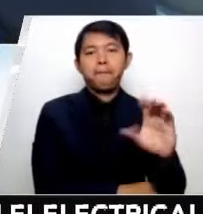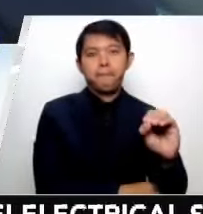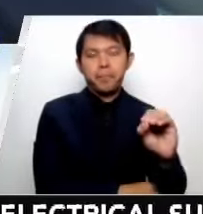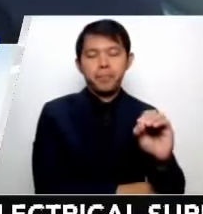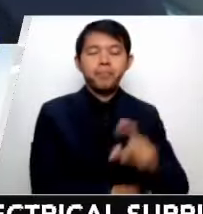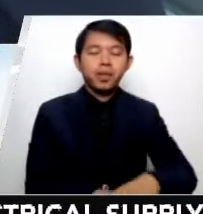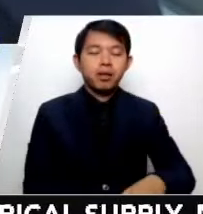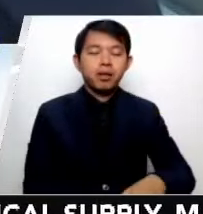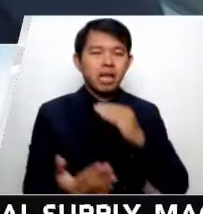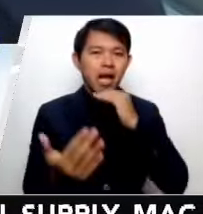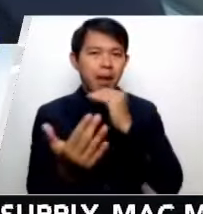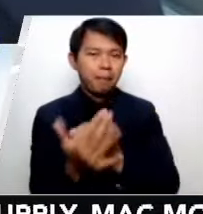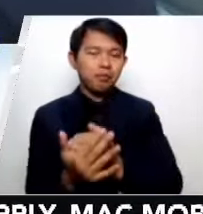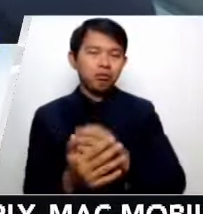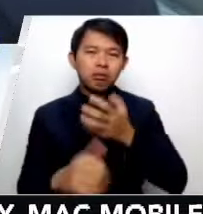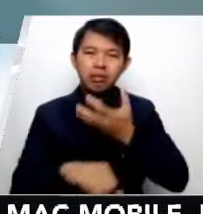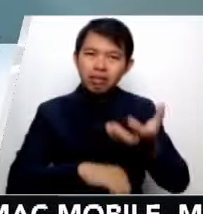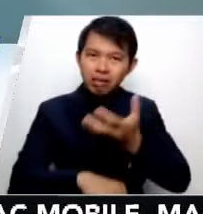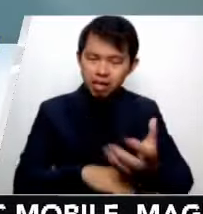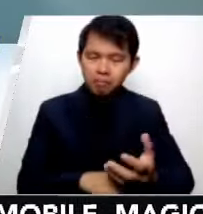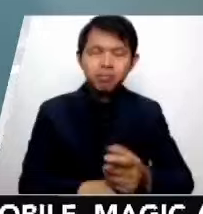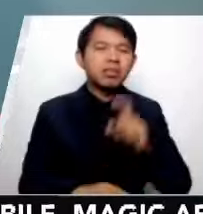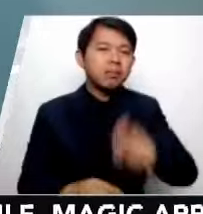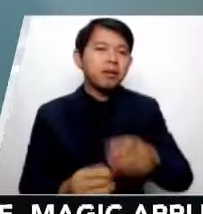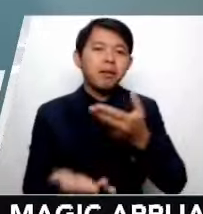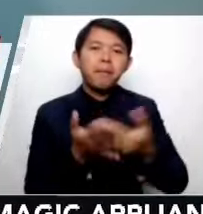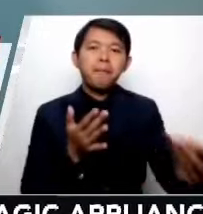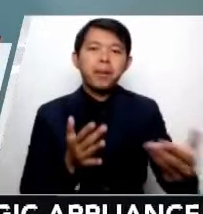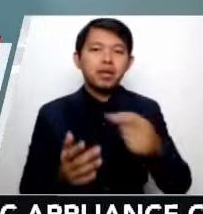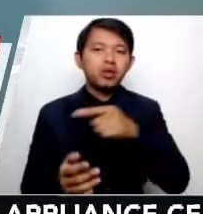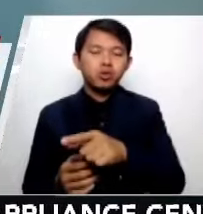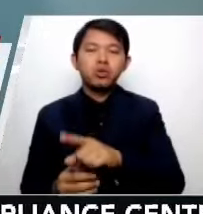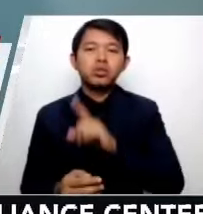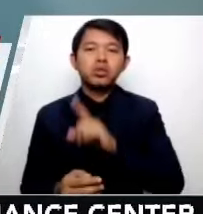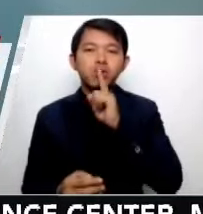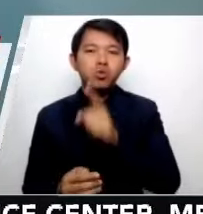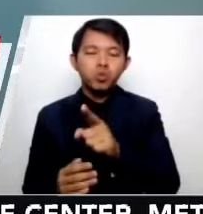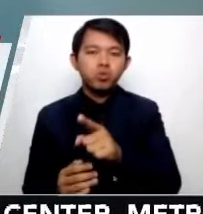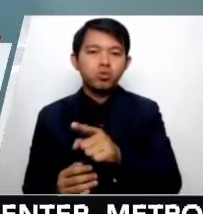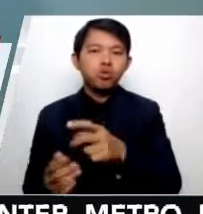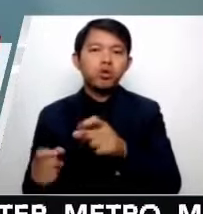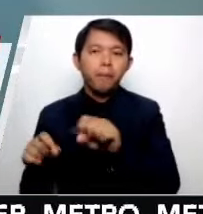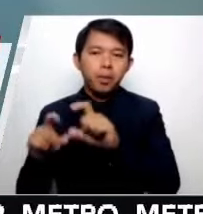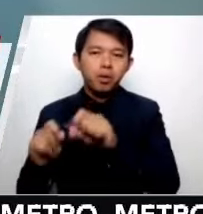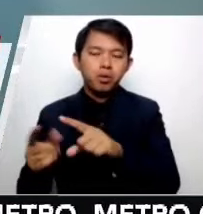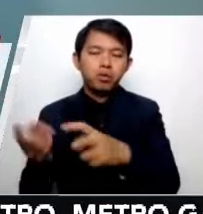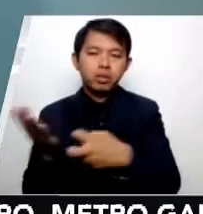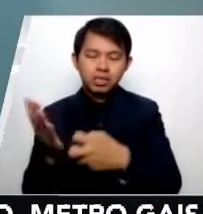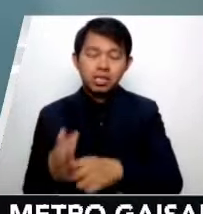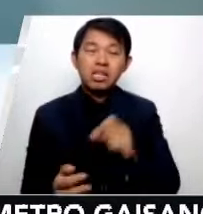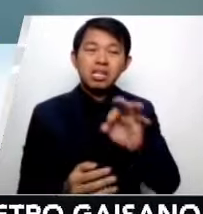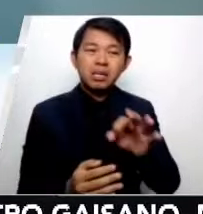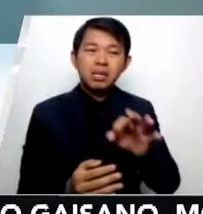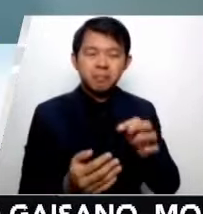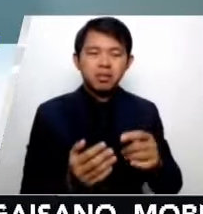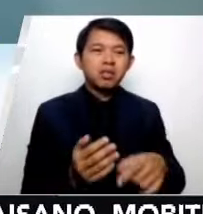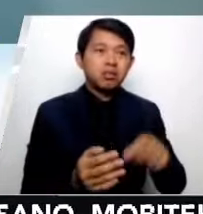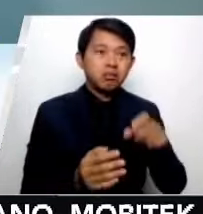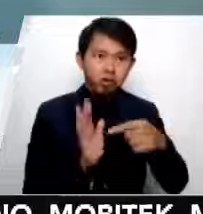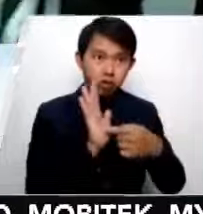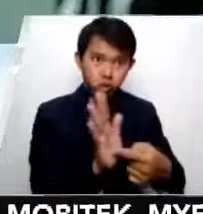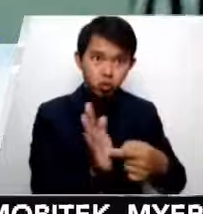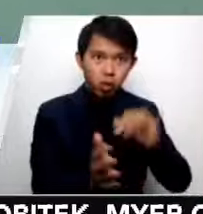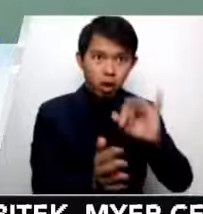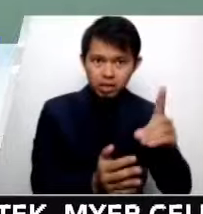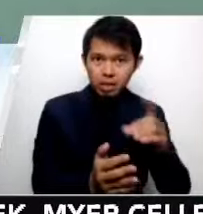lang bumili ng concert tickets. Ingat po tayo na hindi dahil po may nag-vouch, ibig sabihin totoong tao na po. Dahil nagpadala sila ng ID, ibig sabihin sila talaga